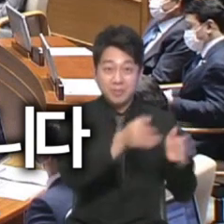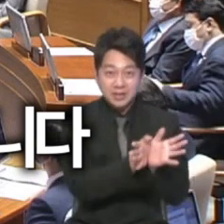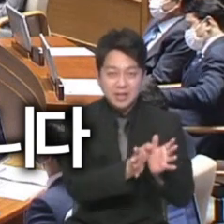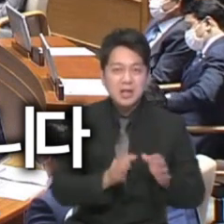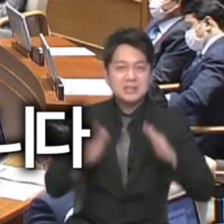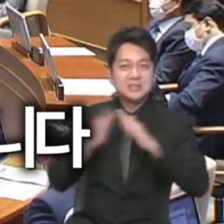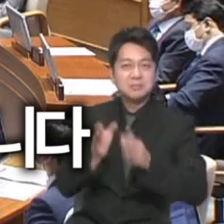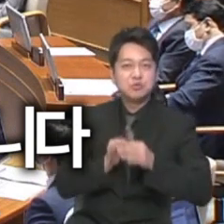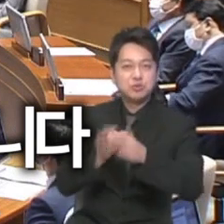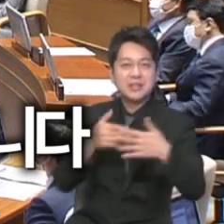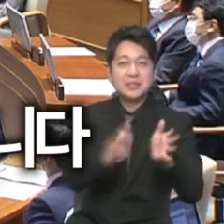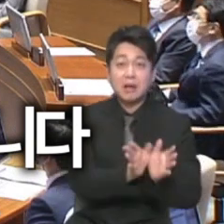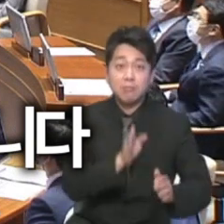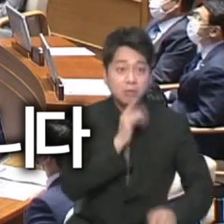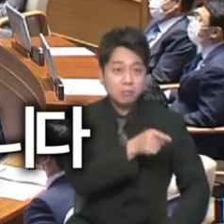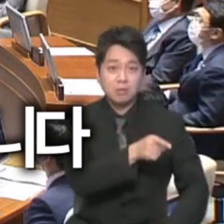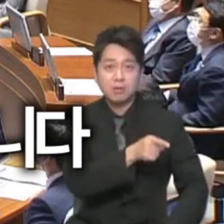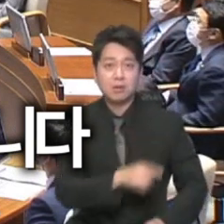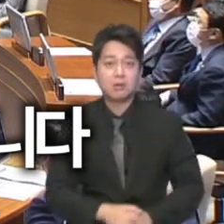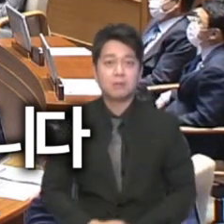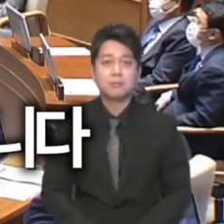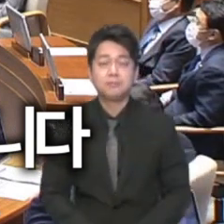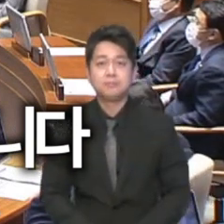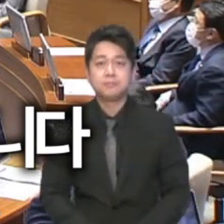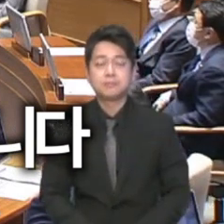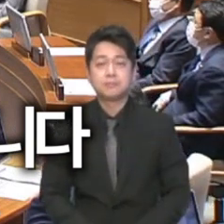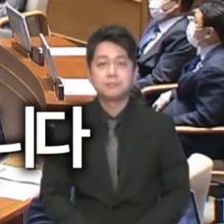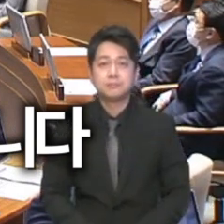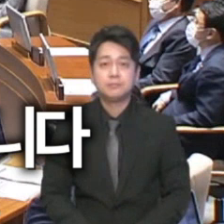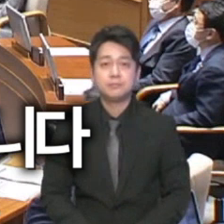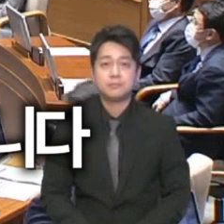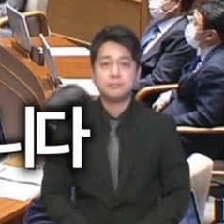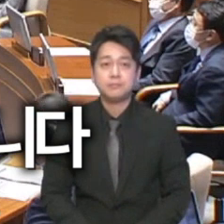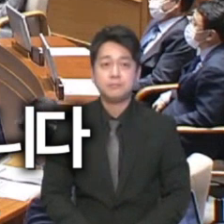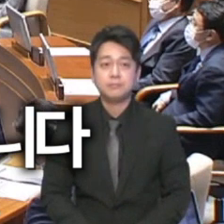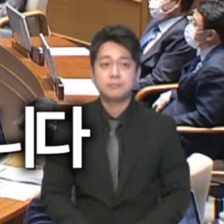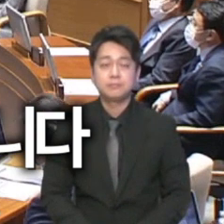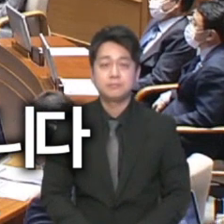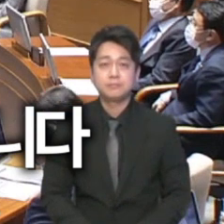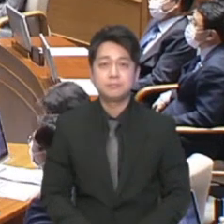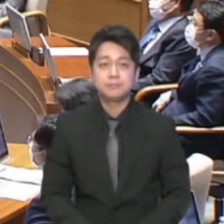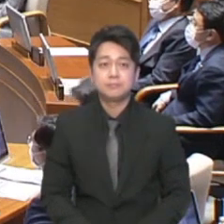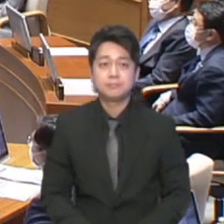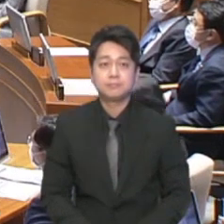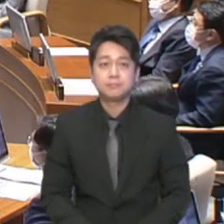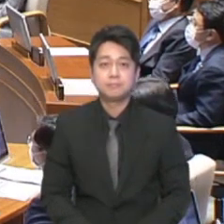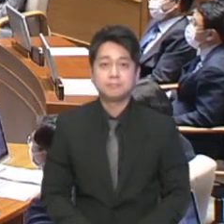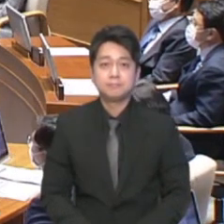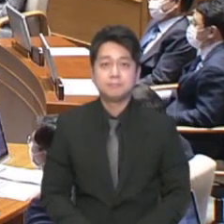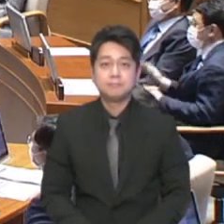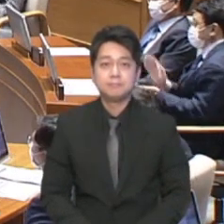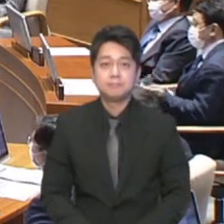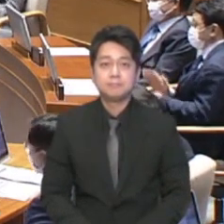당당하게 우리 부동산 집과 함께 오늘 협조해 주시면 다시 한번 당부드립니다. 감사합니다.